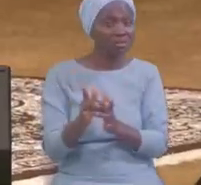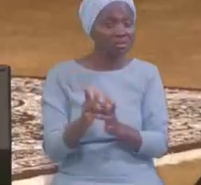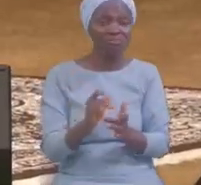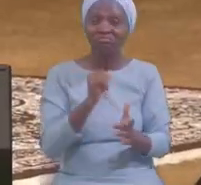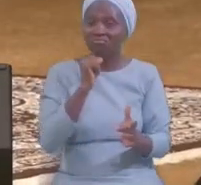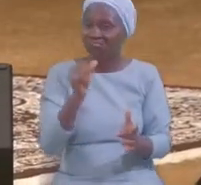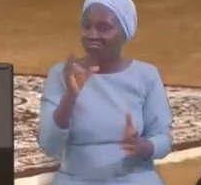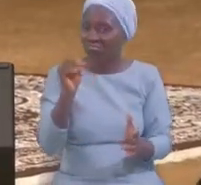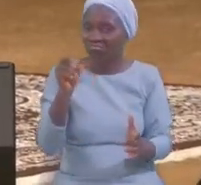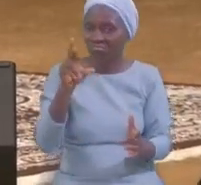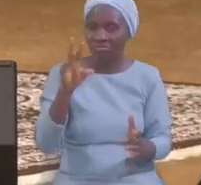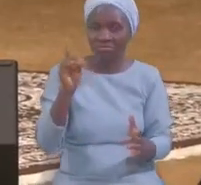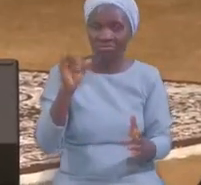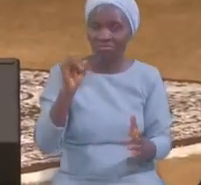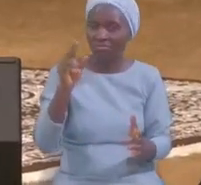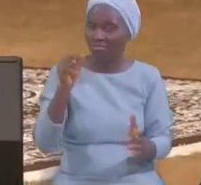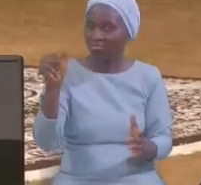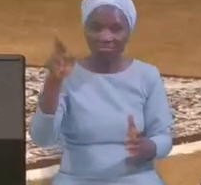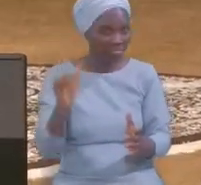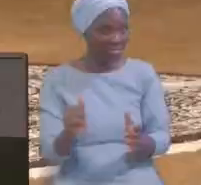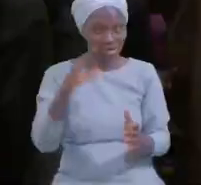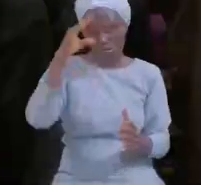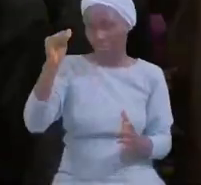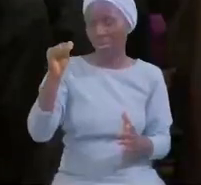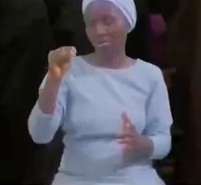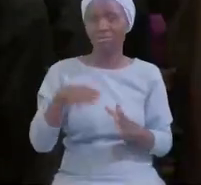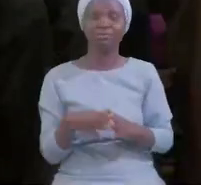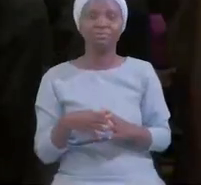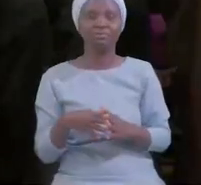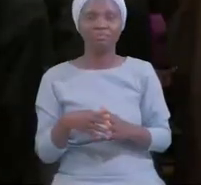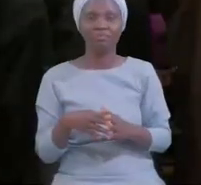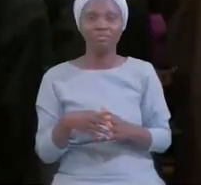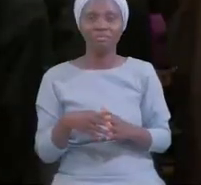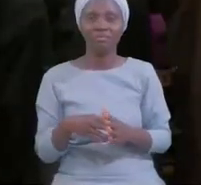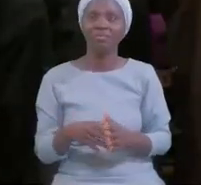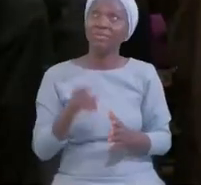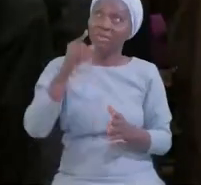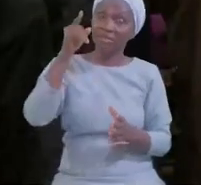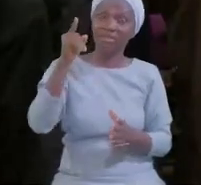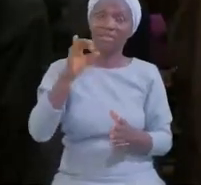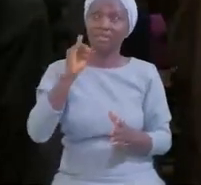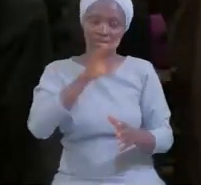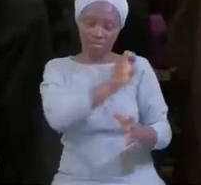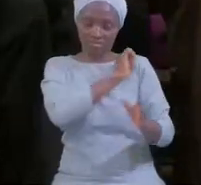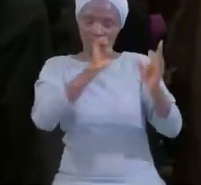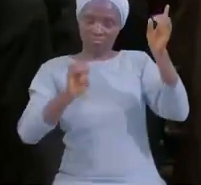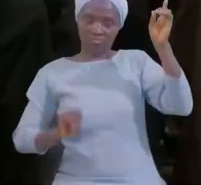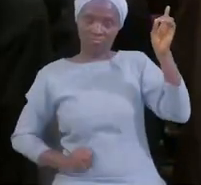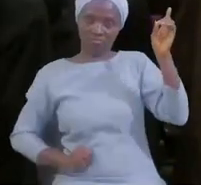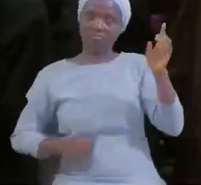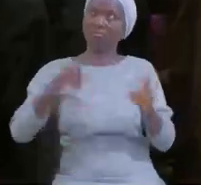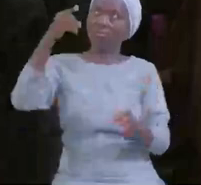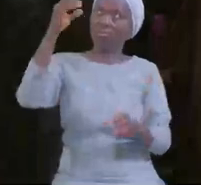Amen. Il est Emmanuel. Je dis, il est Emmanuel. Dieu avec